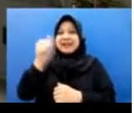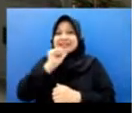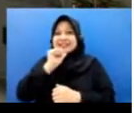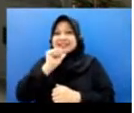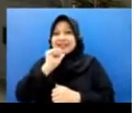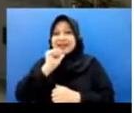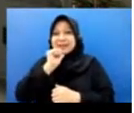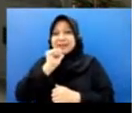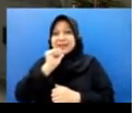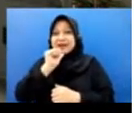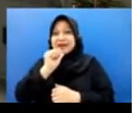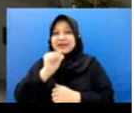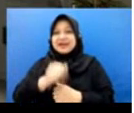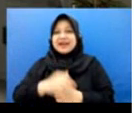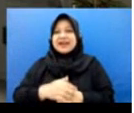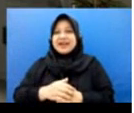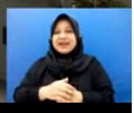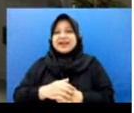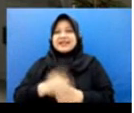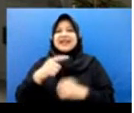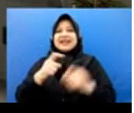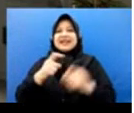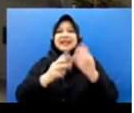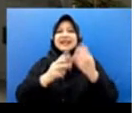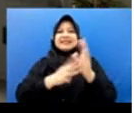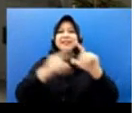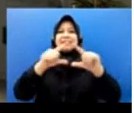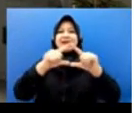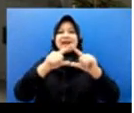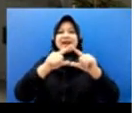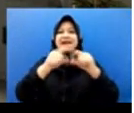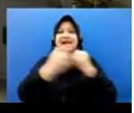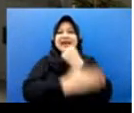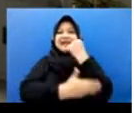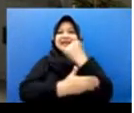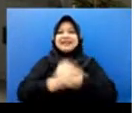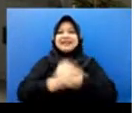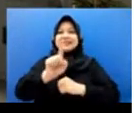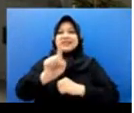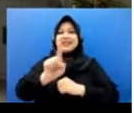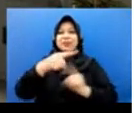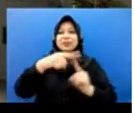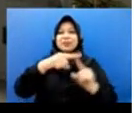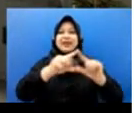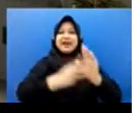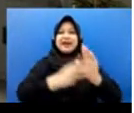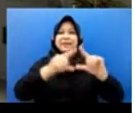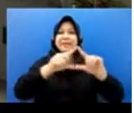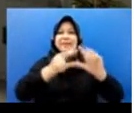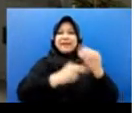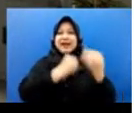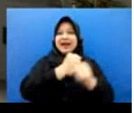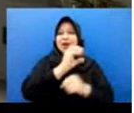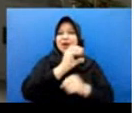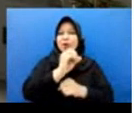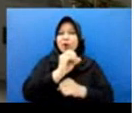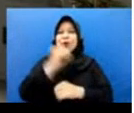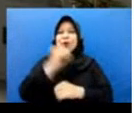dari SMA Negeri 1 Tapanggo, yaitu Ibu Guru Sri Wahyuni.